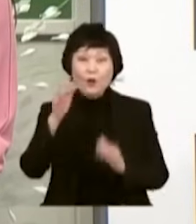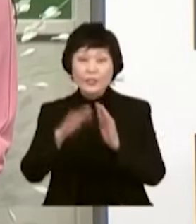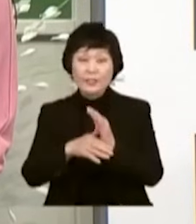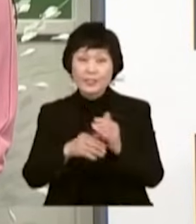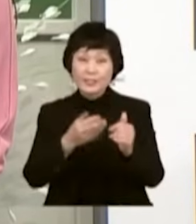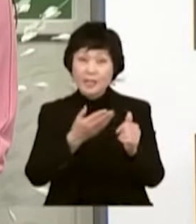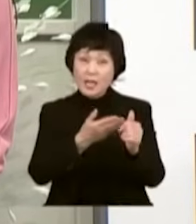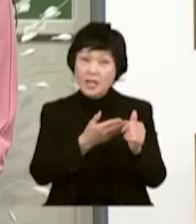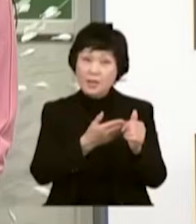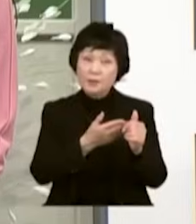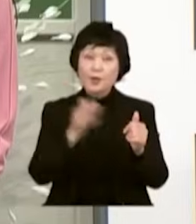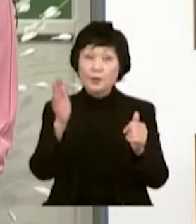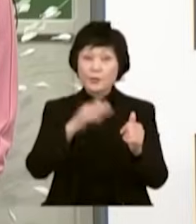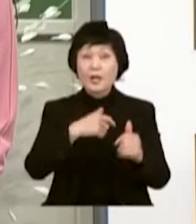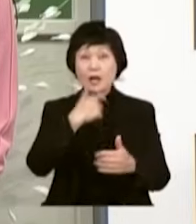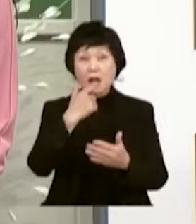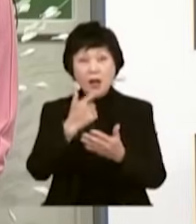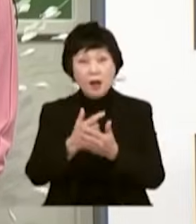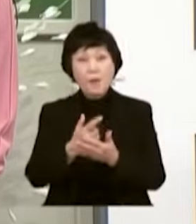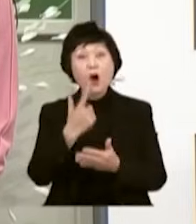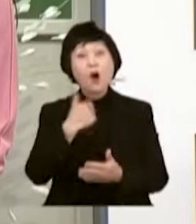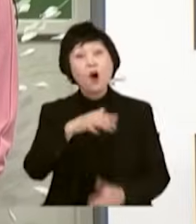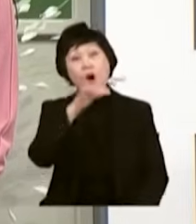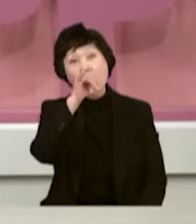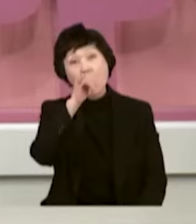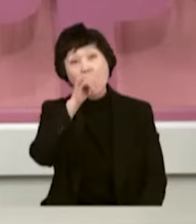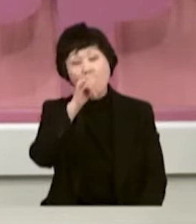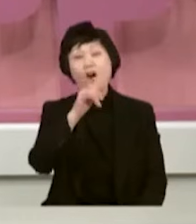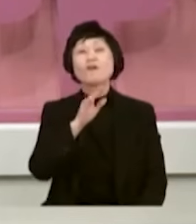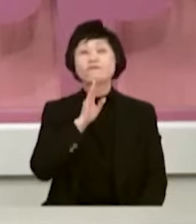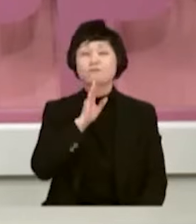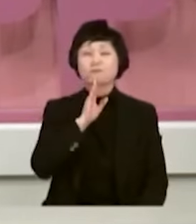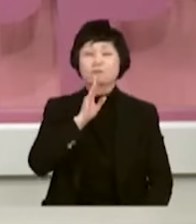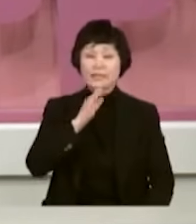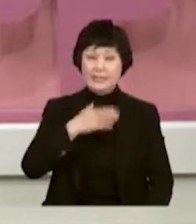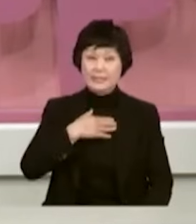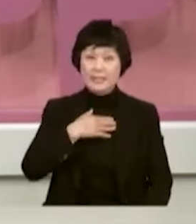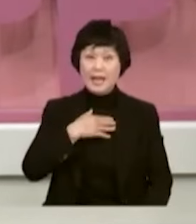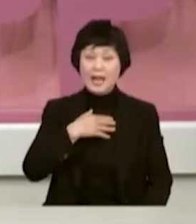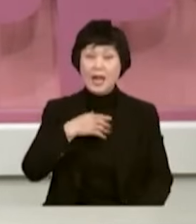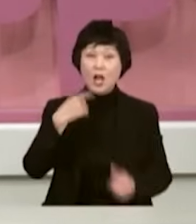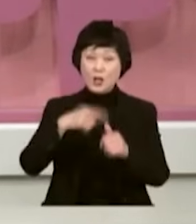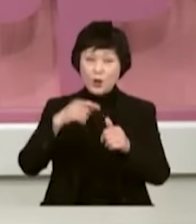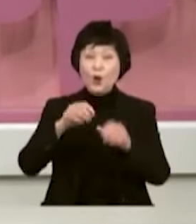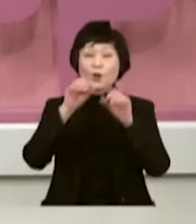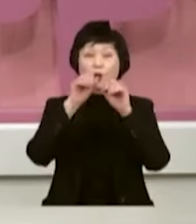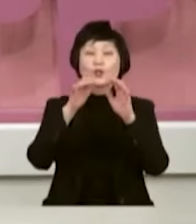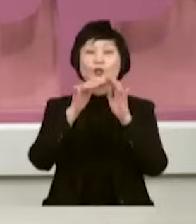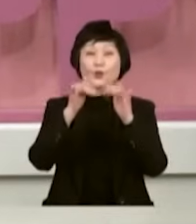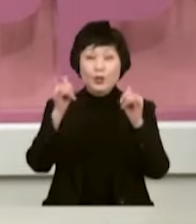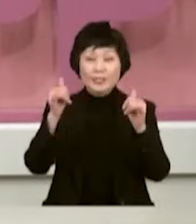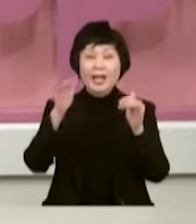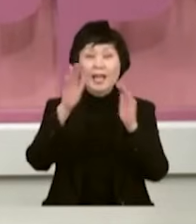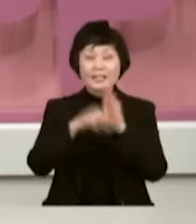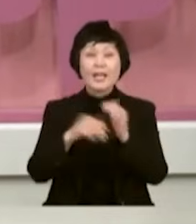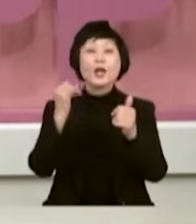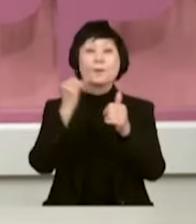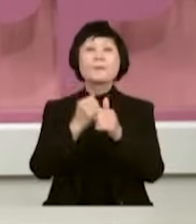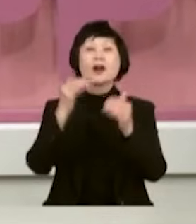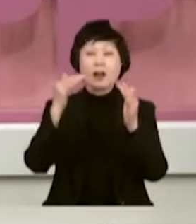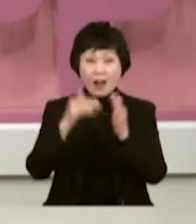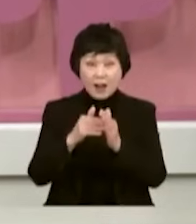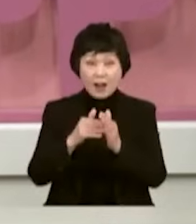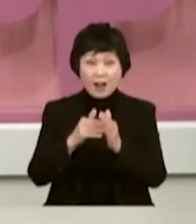크게 감동받은 일이 한 번 있네요. 그렇죠. 그 얘기 좀 들려주세요. 제가 이제 교육 전도사 시절에 결혼해서 그때